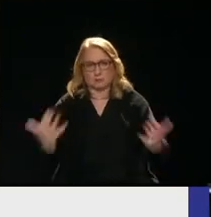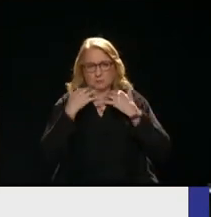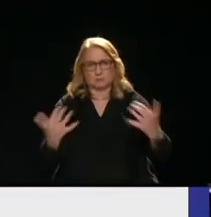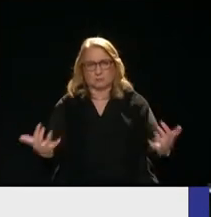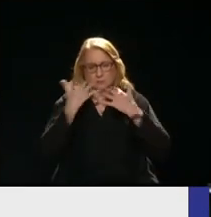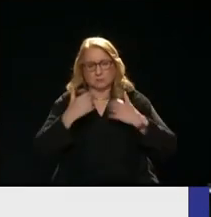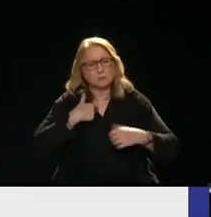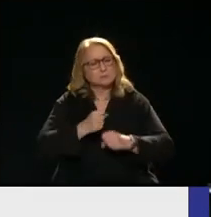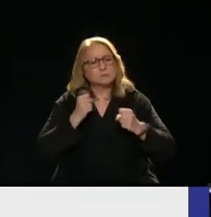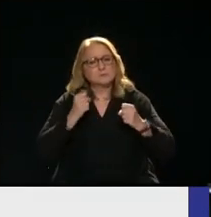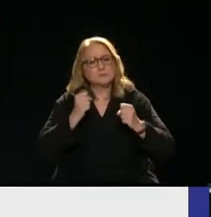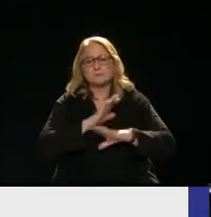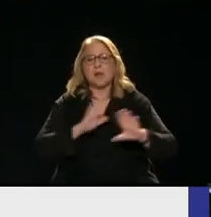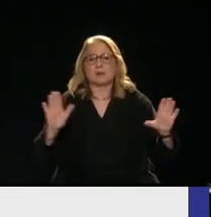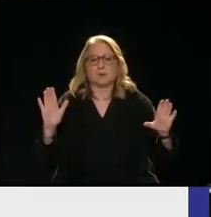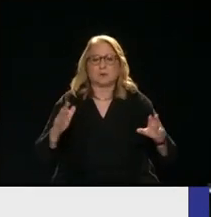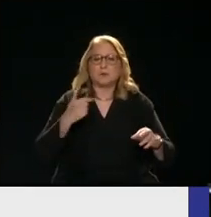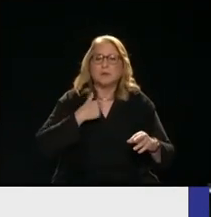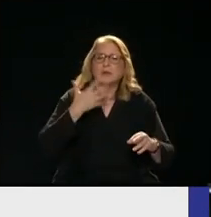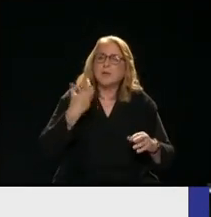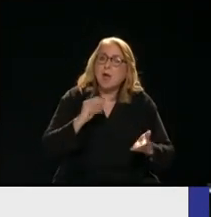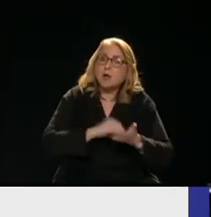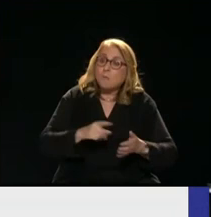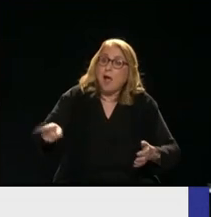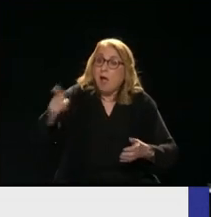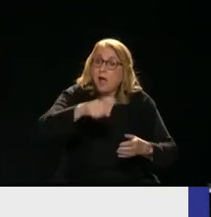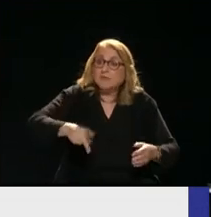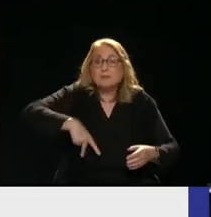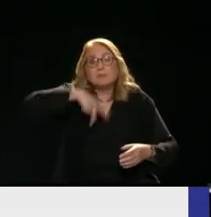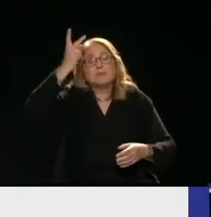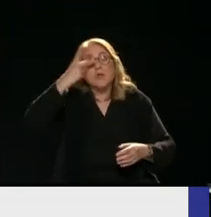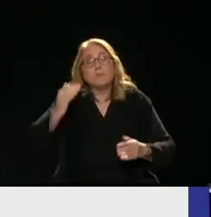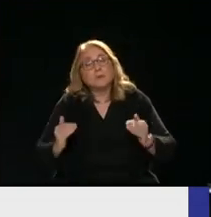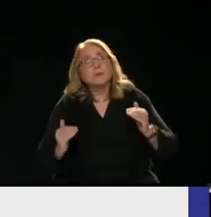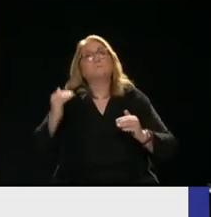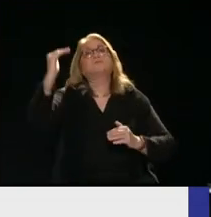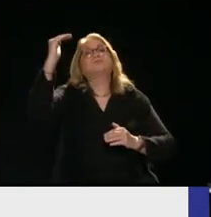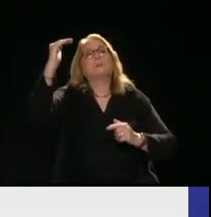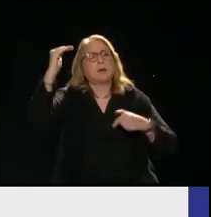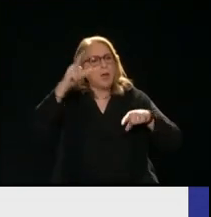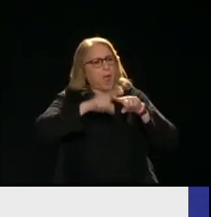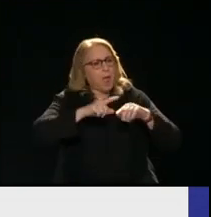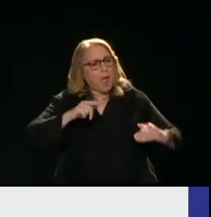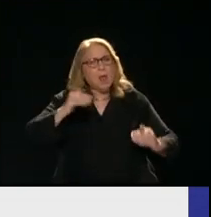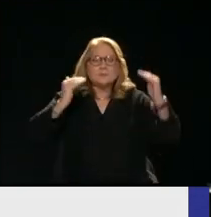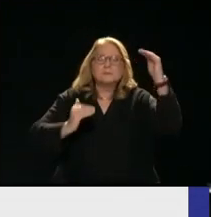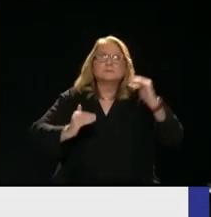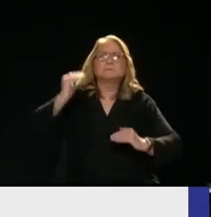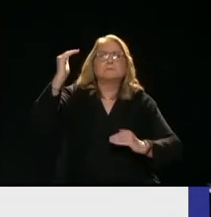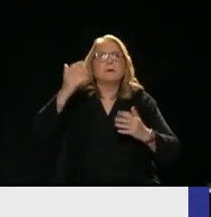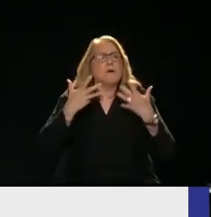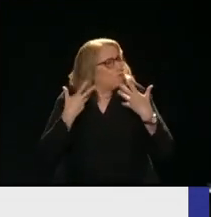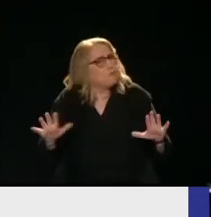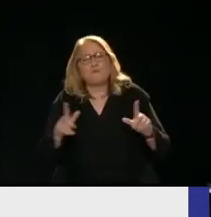παραπάνω ο επήλυδες από τον αυτόχθονα έλληνα αυτό πραγματικά είναι τραγικό και από πώς έχει